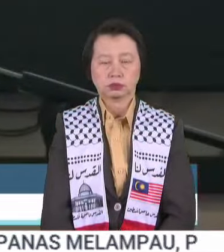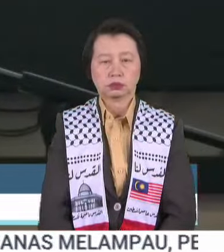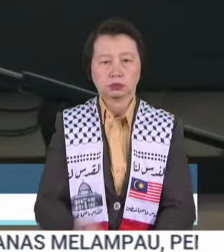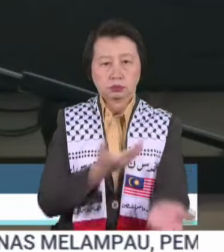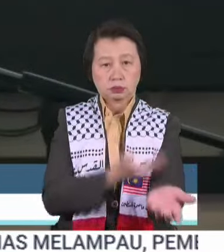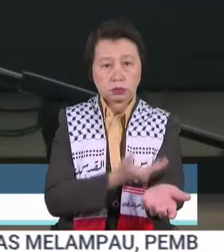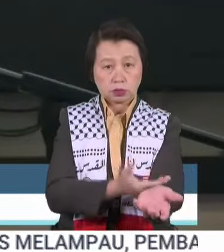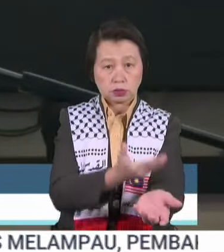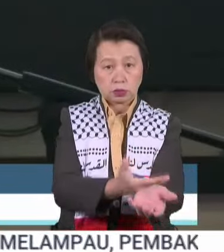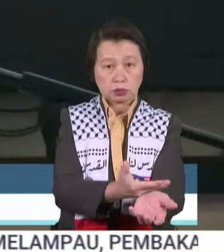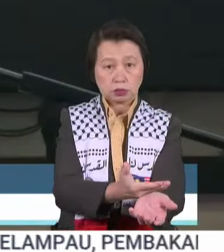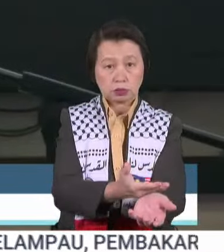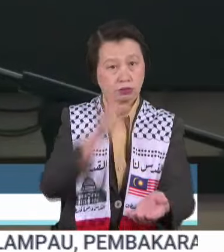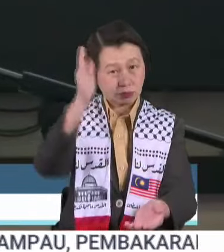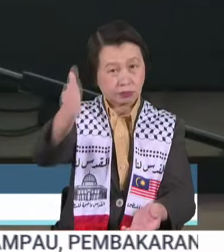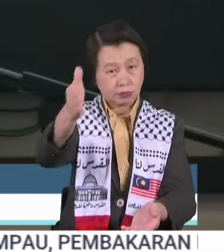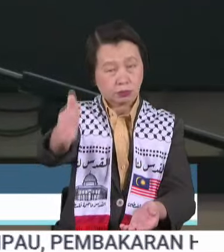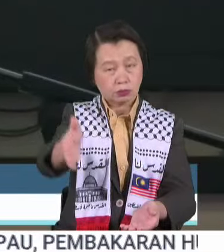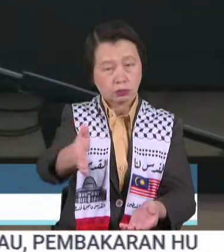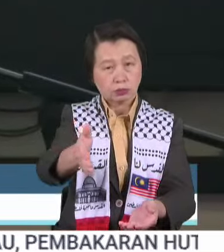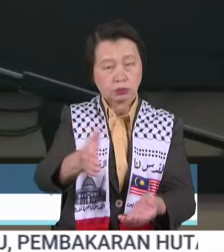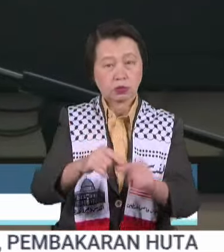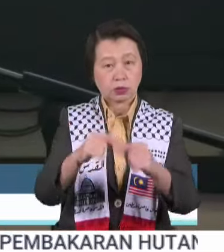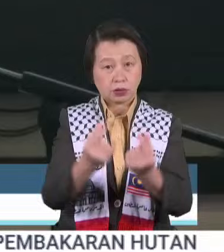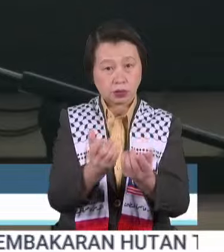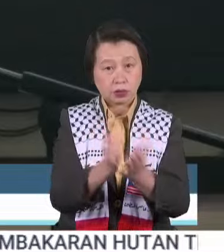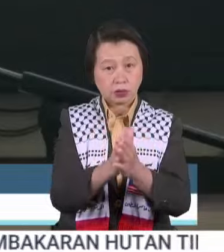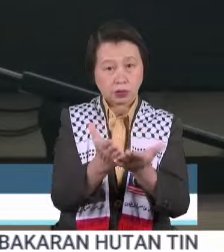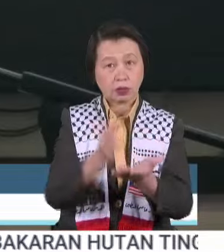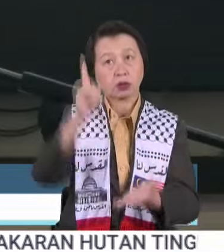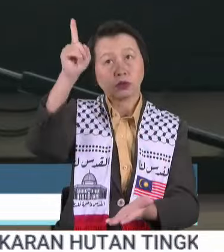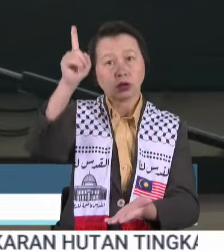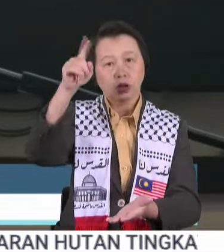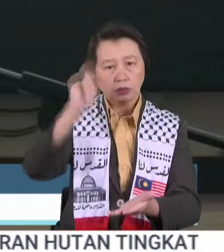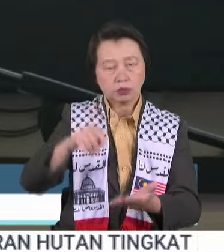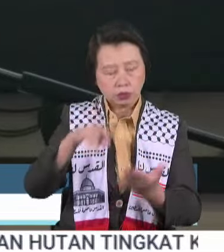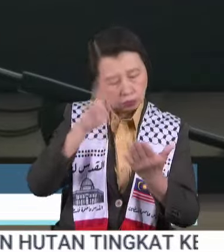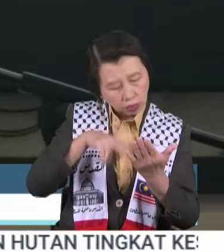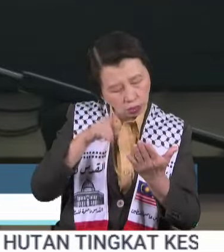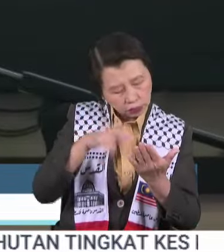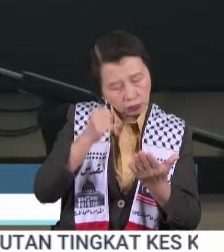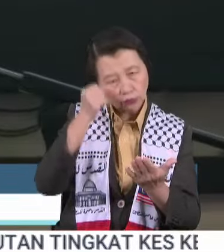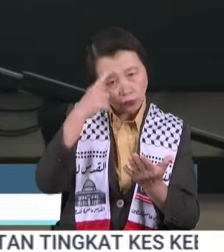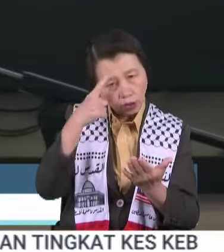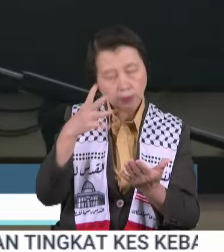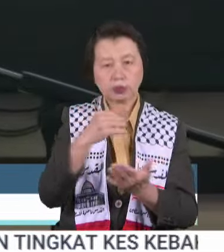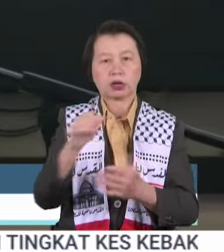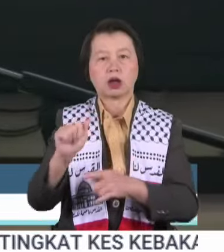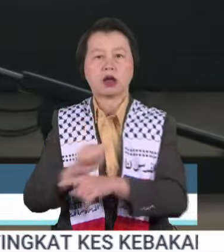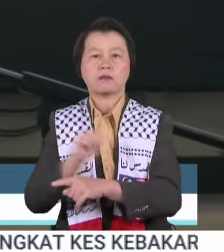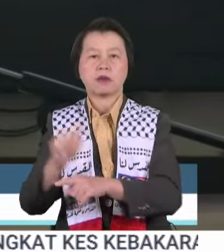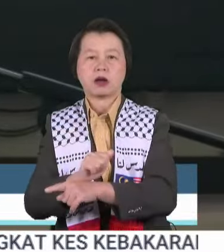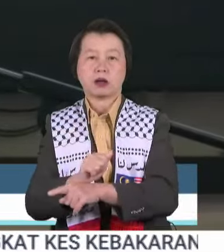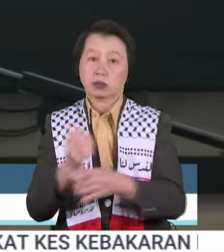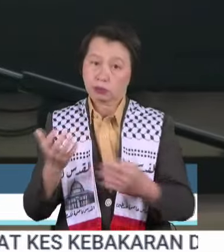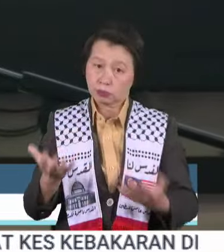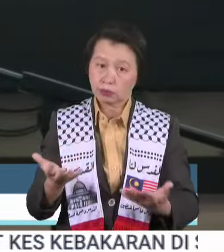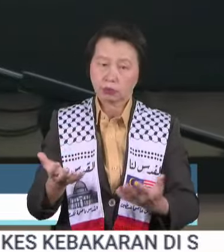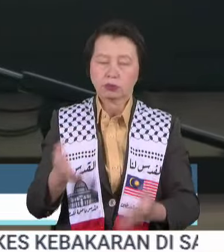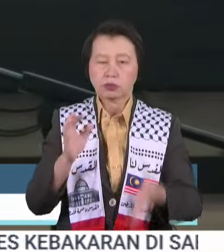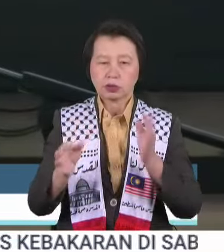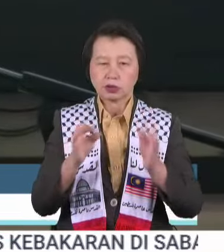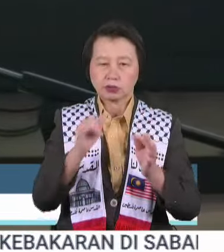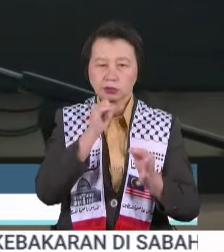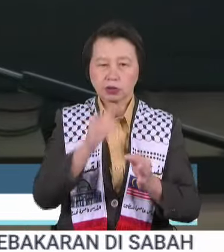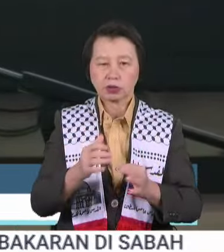Generasi Quran itu generasi dia baca, dia faham dan dia amalkan. Kalau tidak,